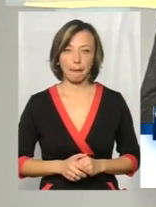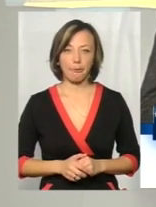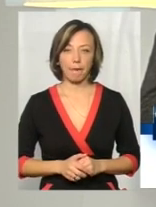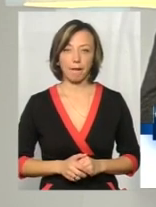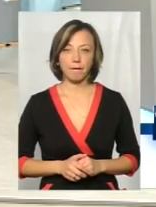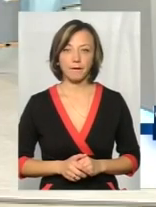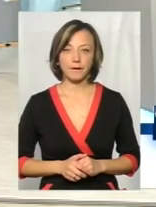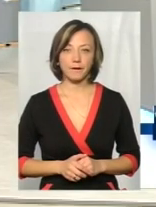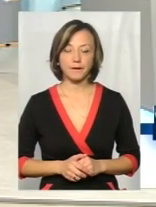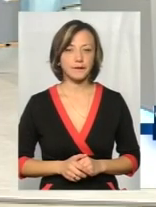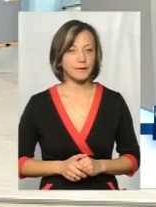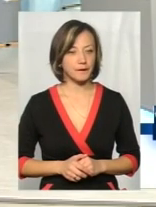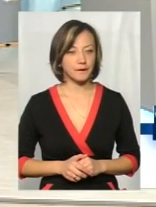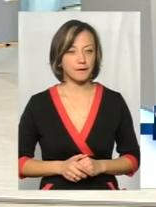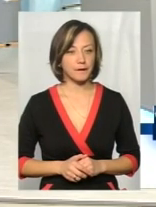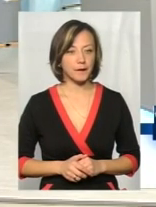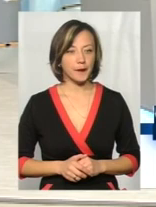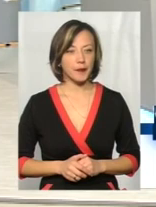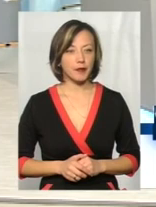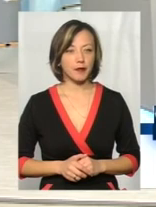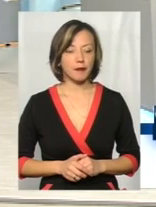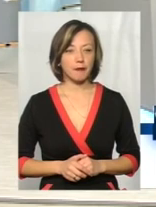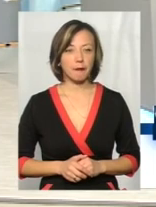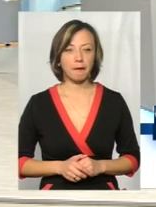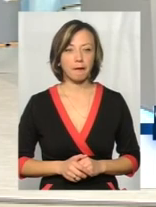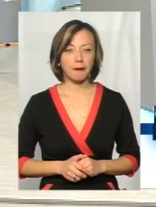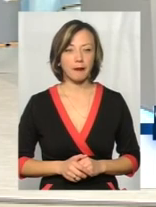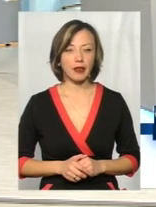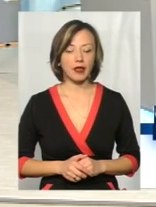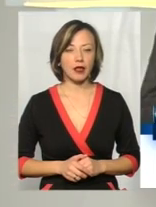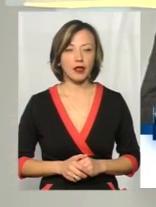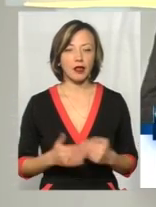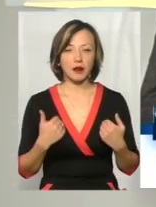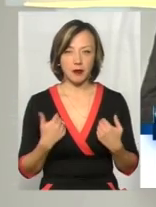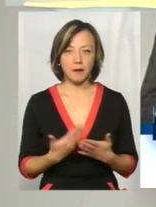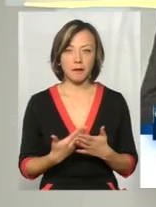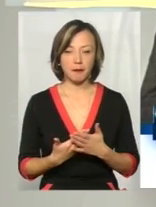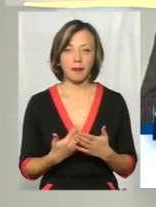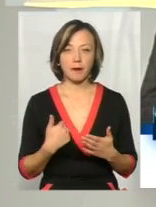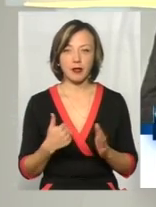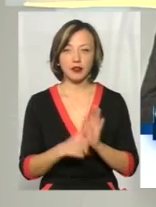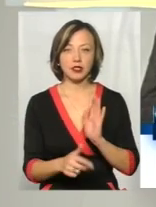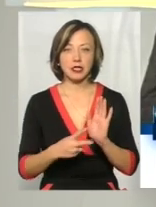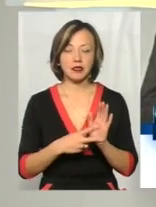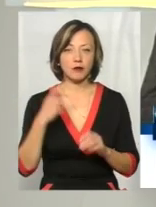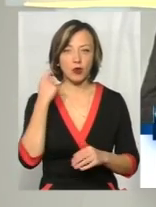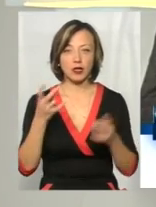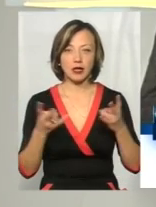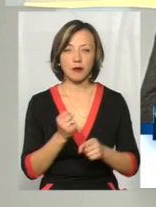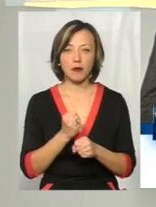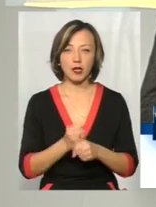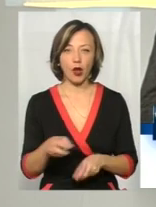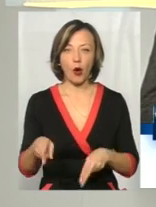Звичайно, чи мабуть, як і дзвонить. От, наприклад, мені мені 67 років, треба буде зробити